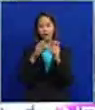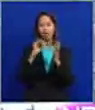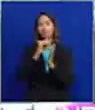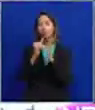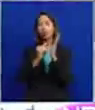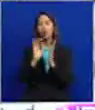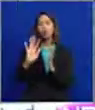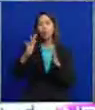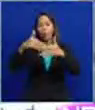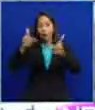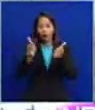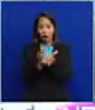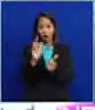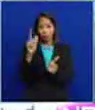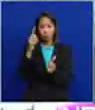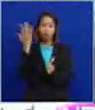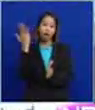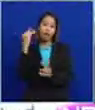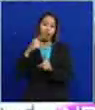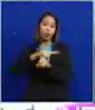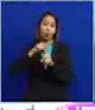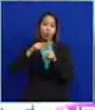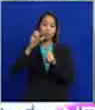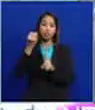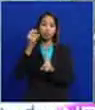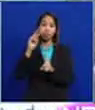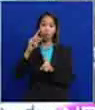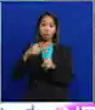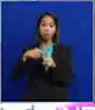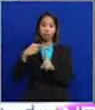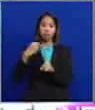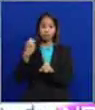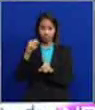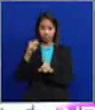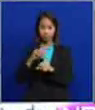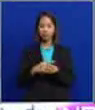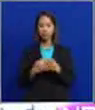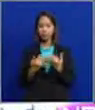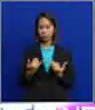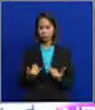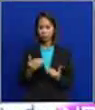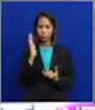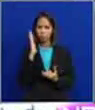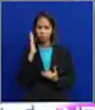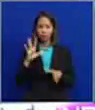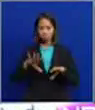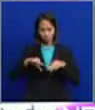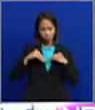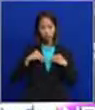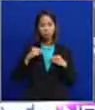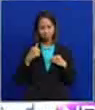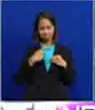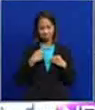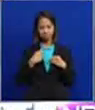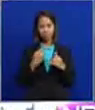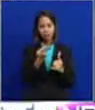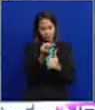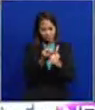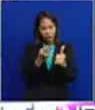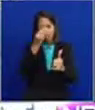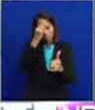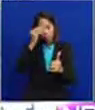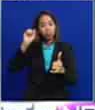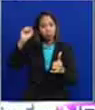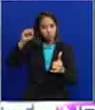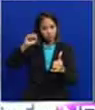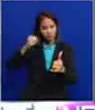จังหวัดอ่างทองเมื่อวันที่12ตุลาคมที่ผ่านมานายสัมพันธ์รับสารภาพนะคะว่าลงมือฆ่านายโยชิโอกะ